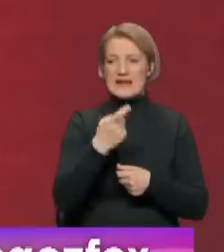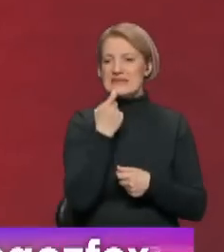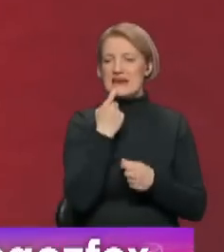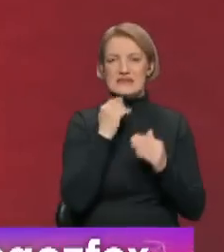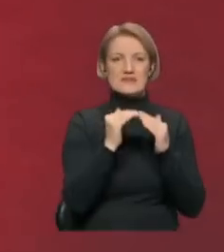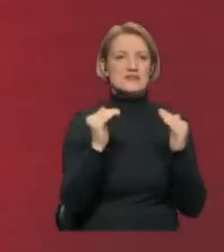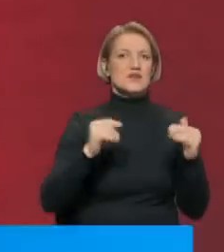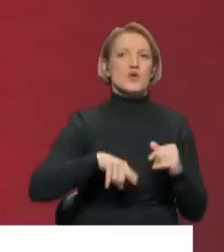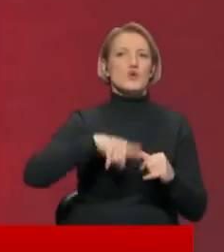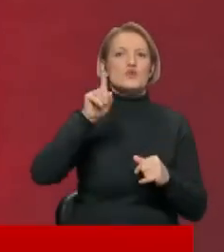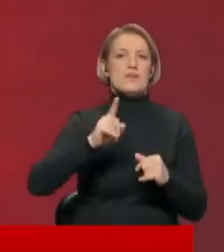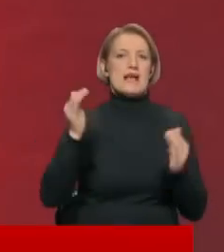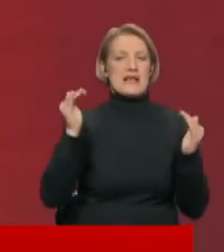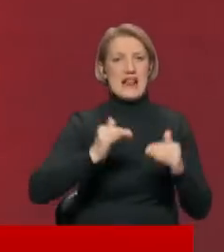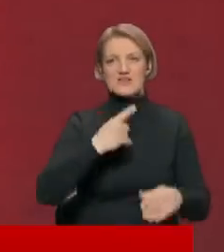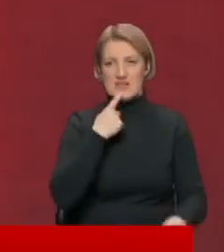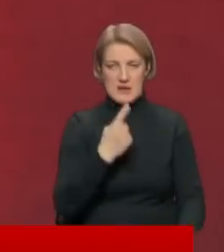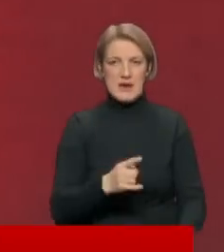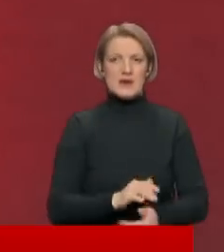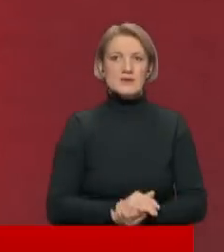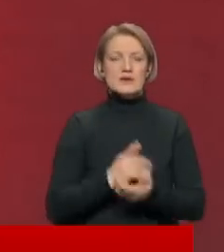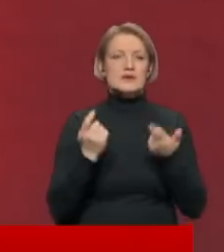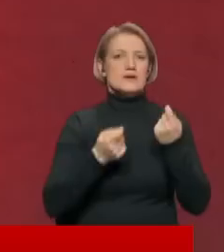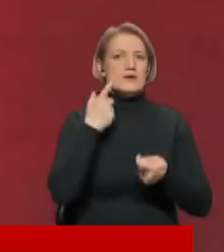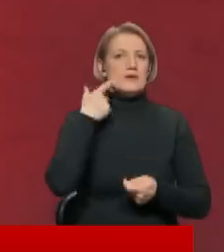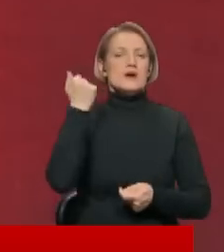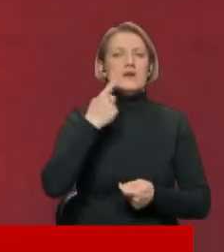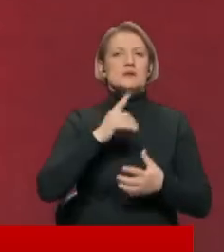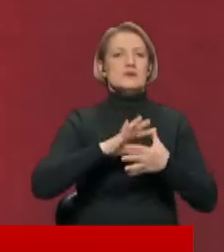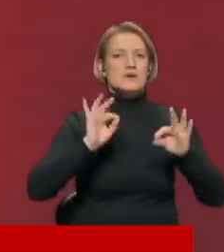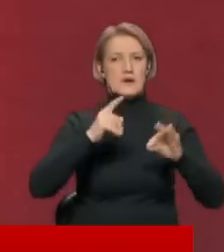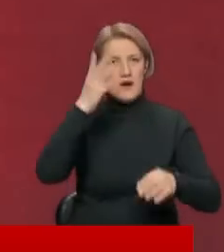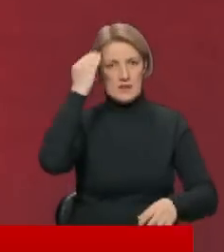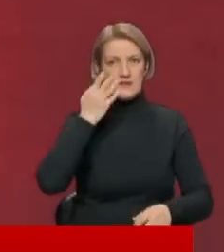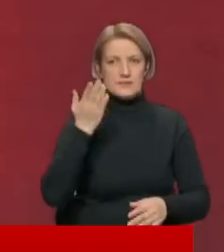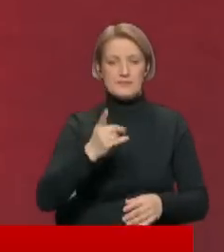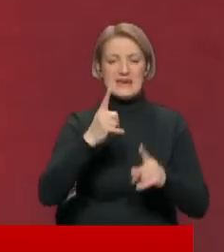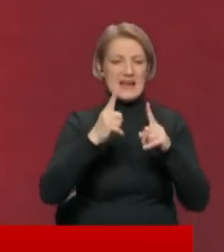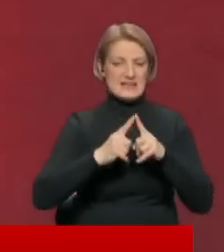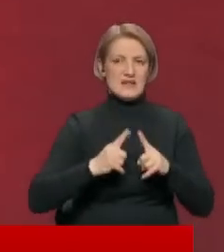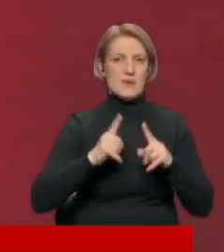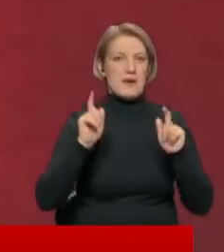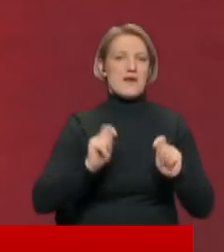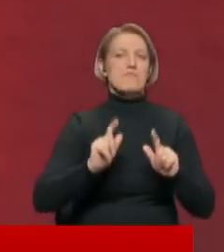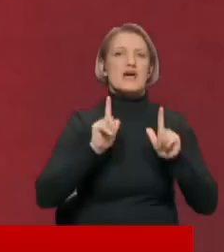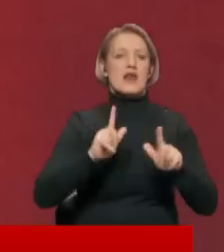yaş sınırının da gündeme geleceği anlamına geliyor galiba Çalışma Bakanı sözlerinden bizim anladığımız bir hesaplama yapmak gerekiyor EYT ile ilgili